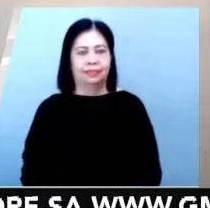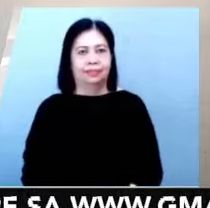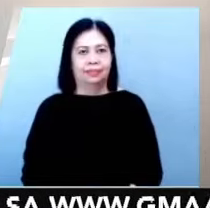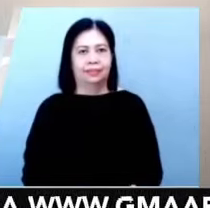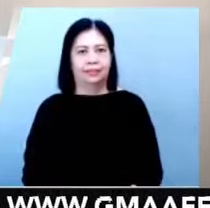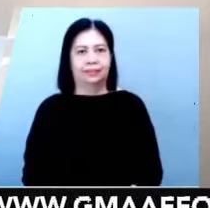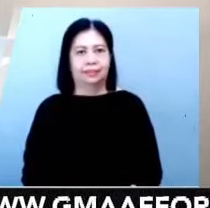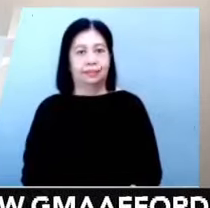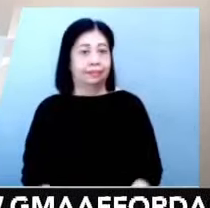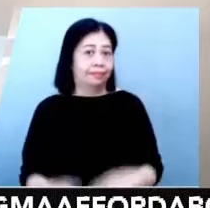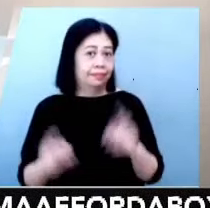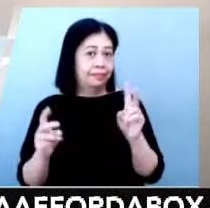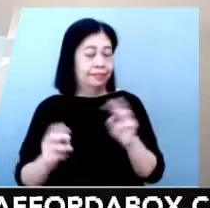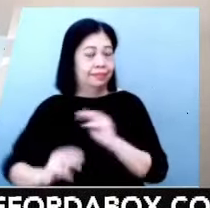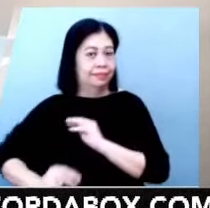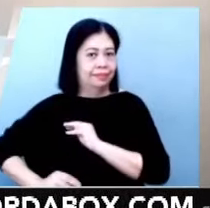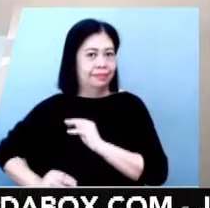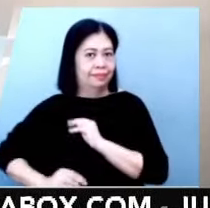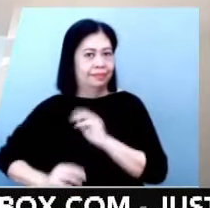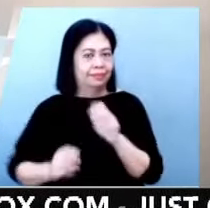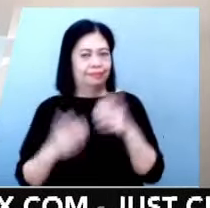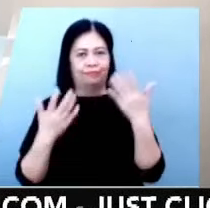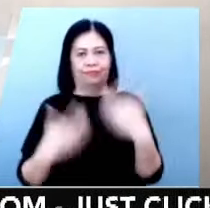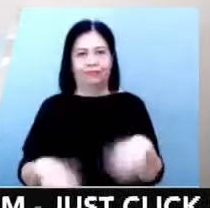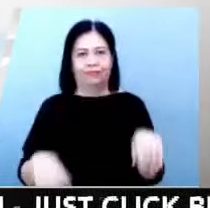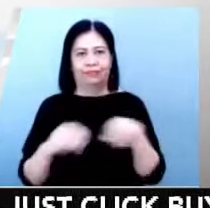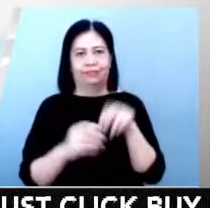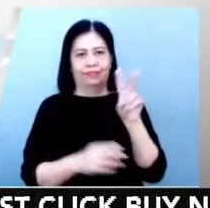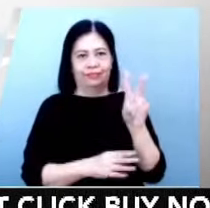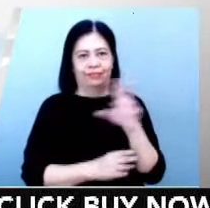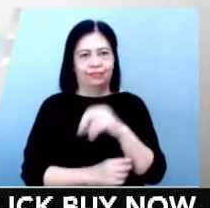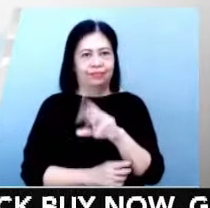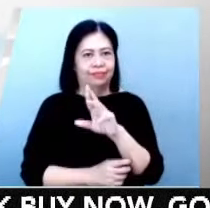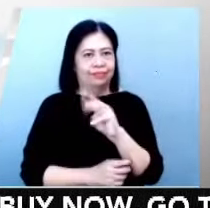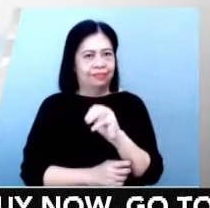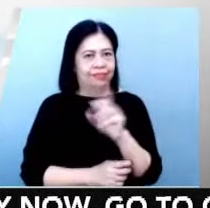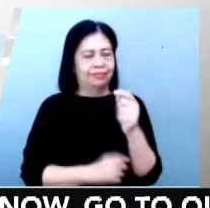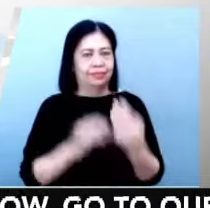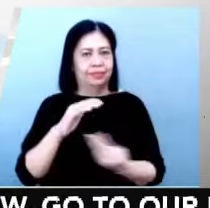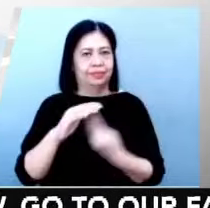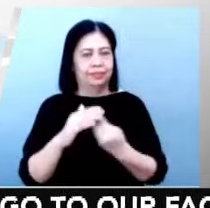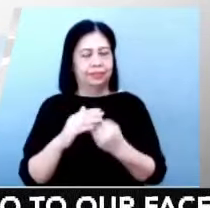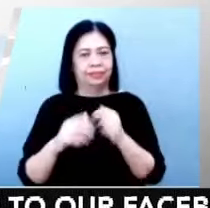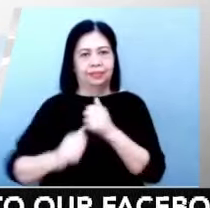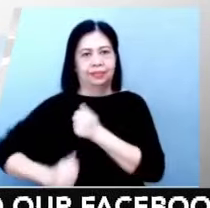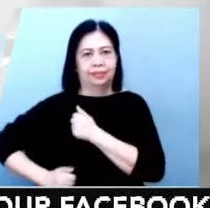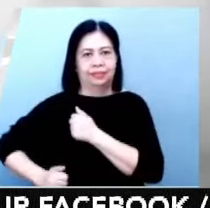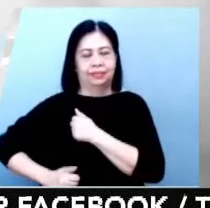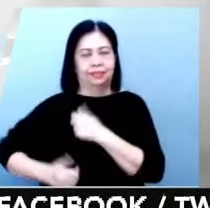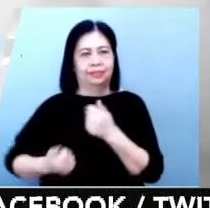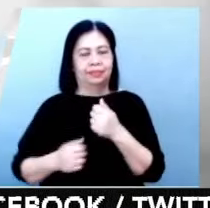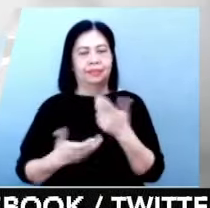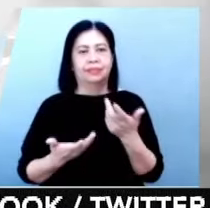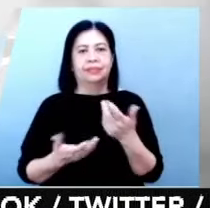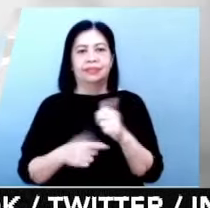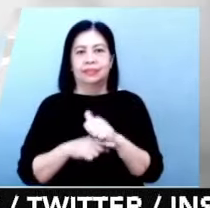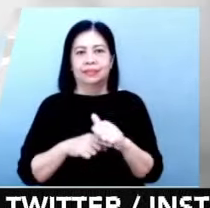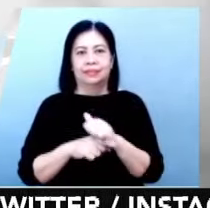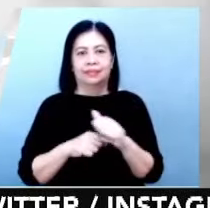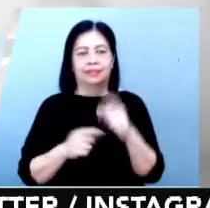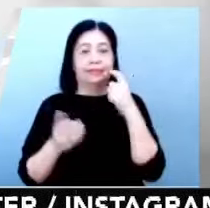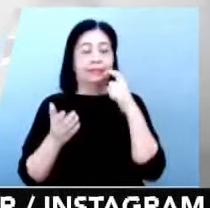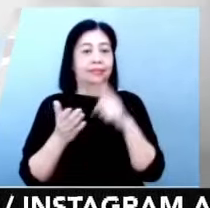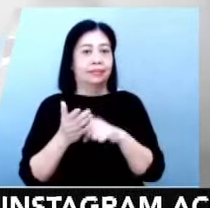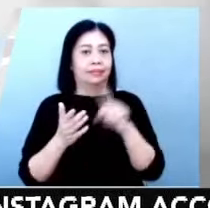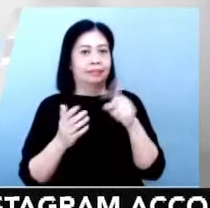Speaking of military, natapos na ni V at ni RM ang kanilang basic military training with flying colors. Kinilala rin ang kanilang